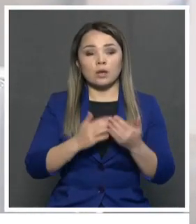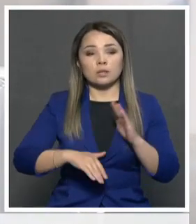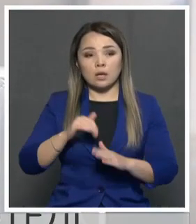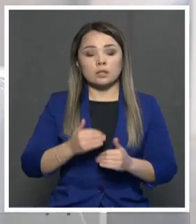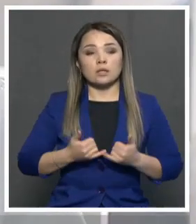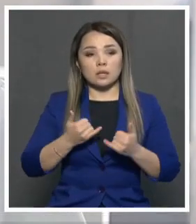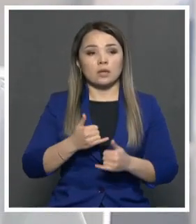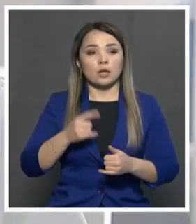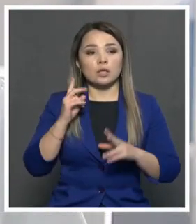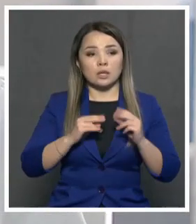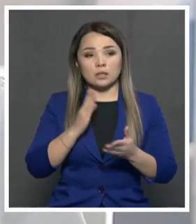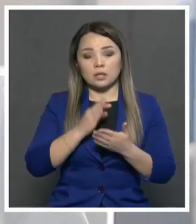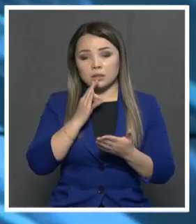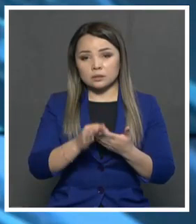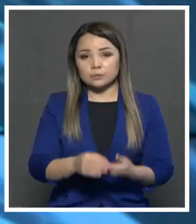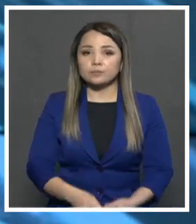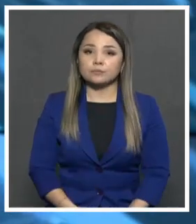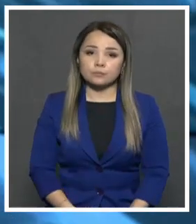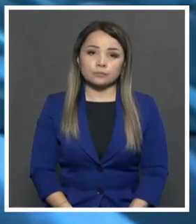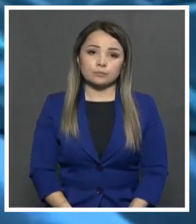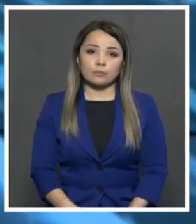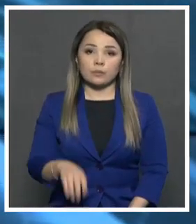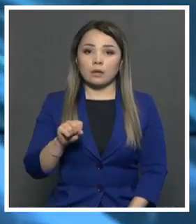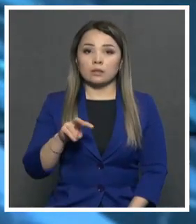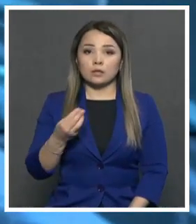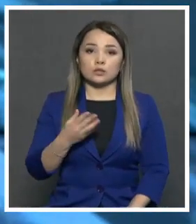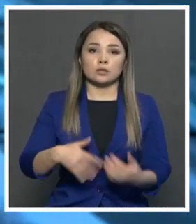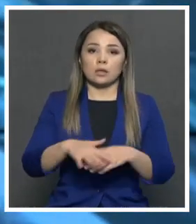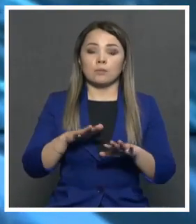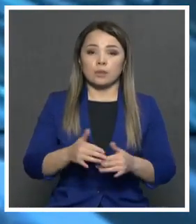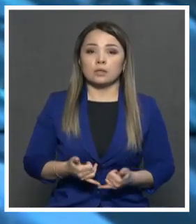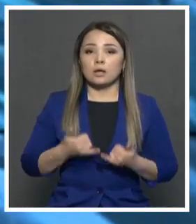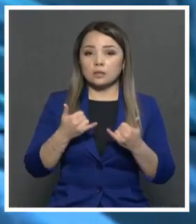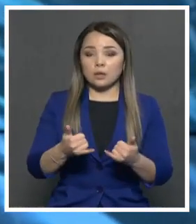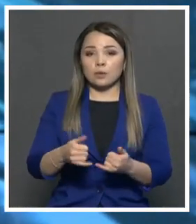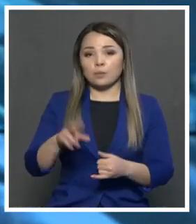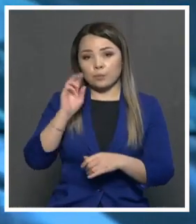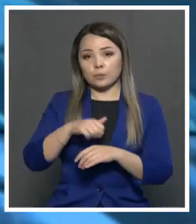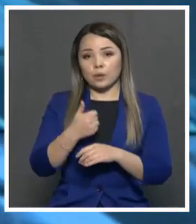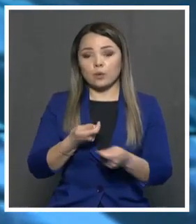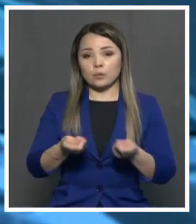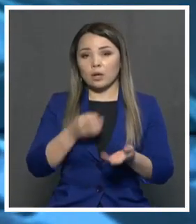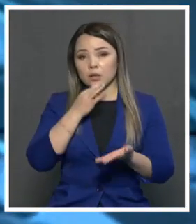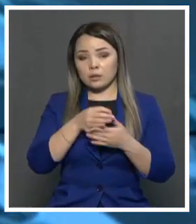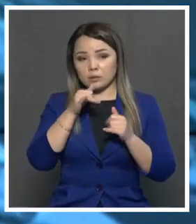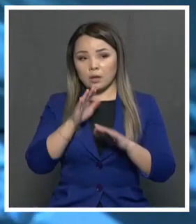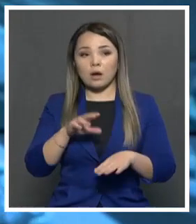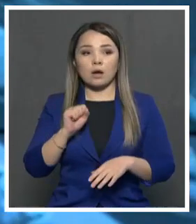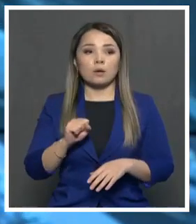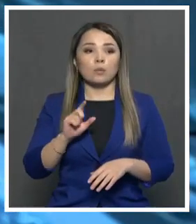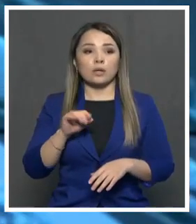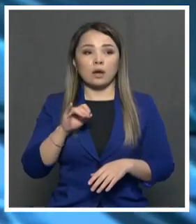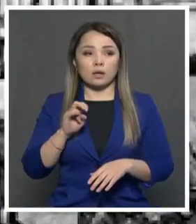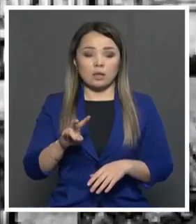ұшымызды тигізу болып саналады. Алаш арыстарын ұлықтауға жергілікті билік құлықсыз. Бүгінде жұртшылық Әлихан Бөкейхан,